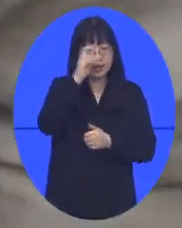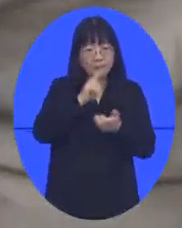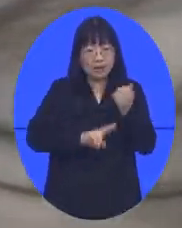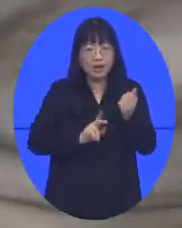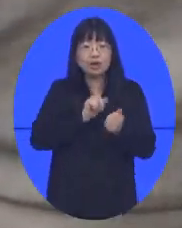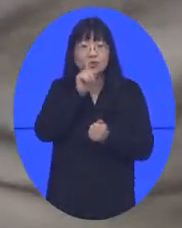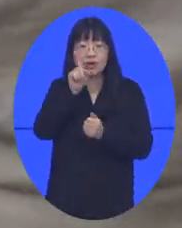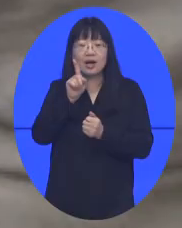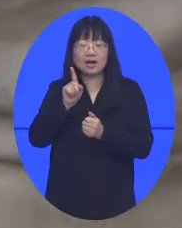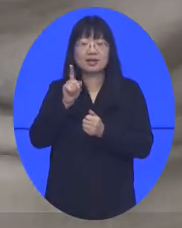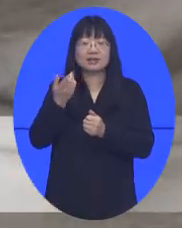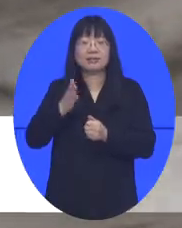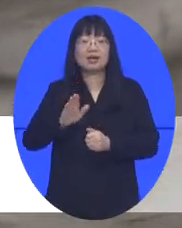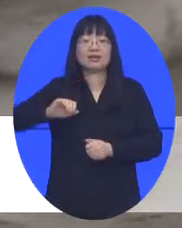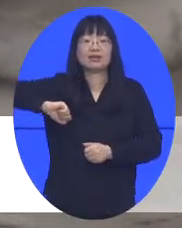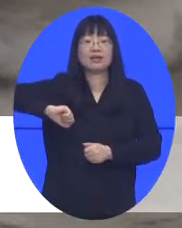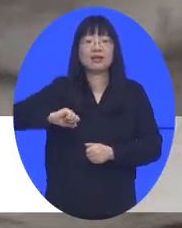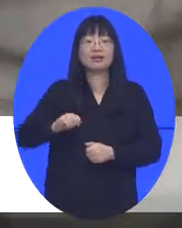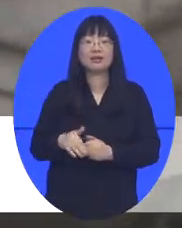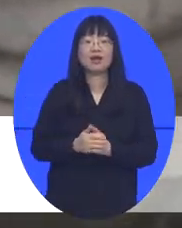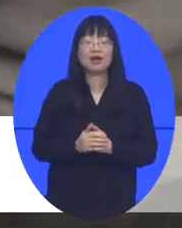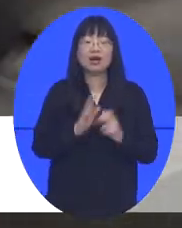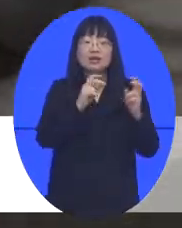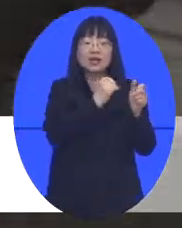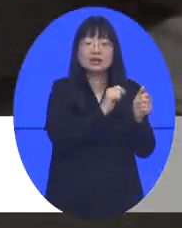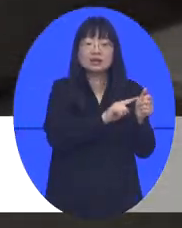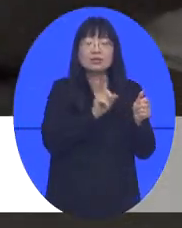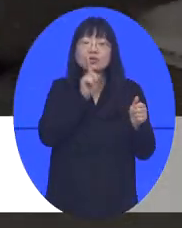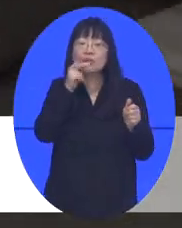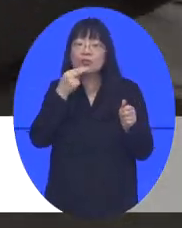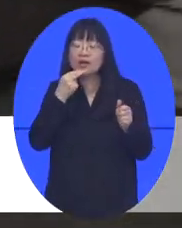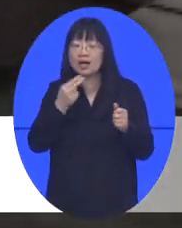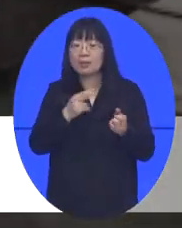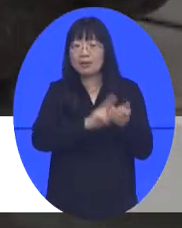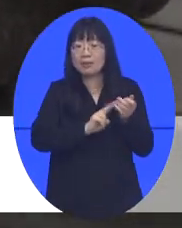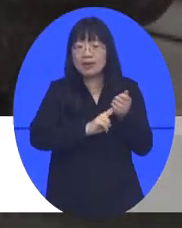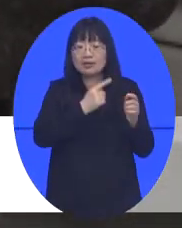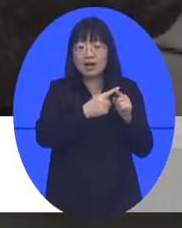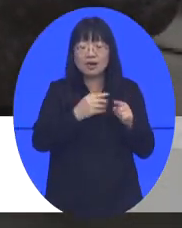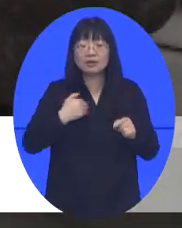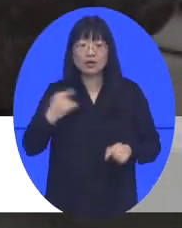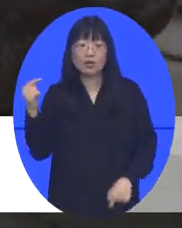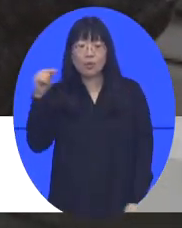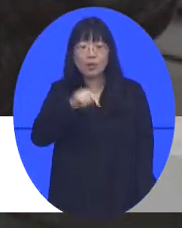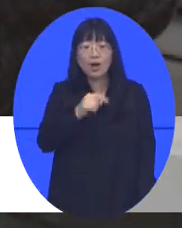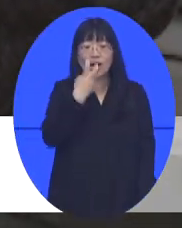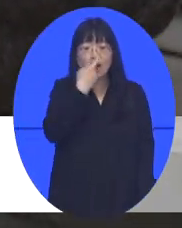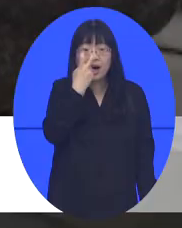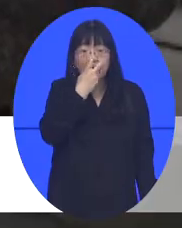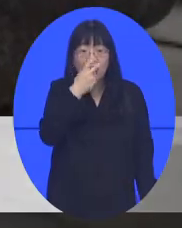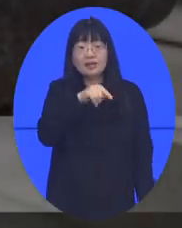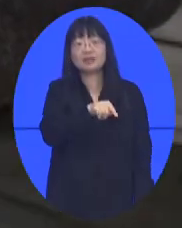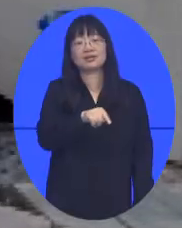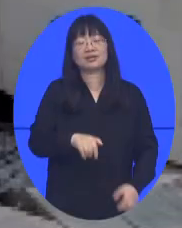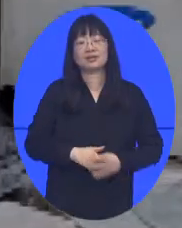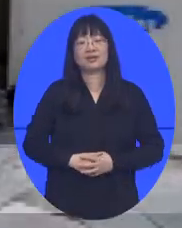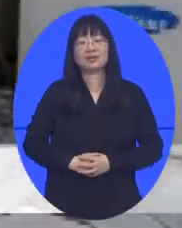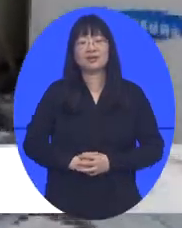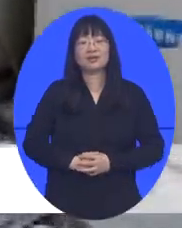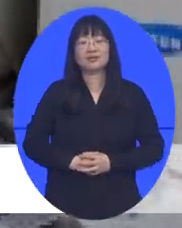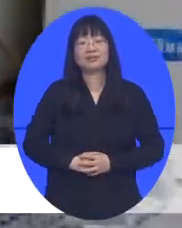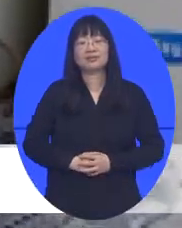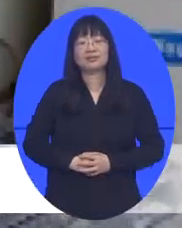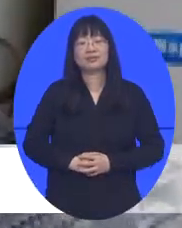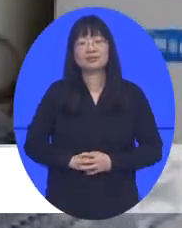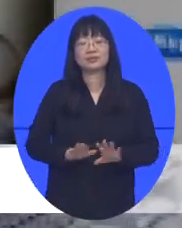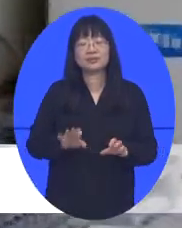이를 어긴 겁니다. 사장님 지금 그 신고 없이 영업을 하고 계시다가 저희가 나와서 확인서 오늘 신고를 할 거고.